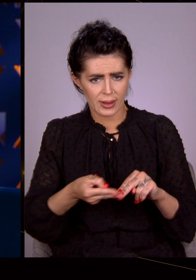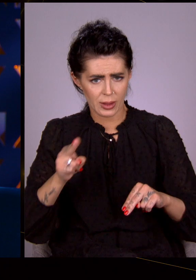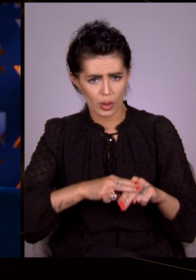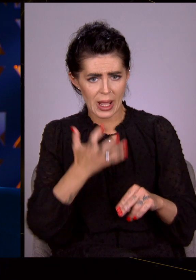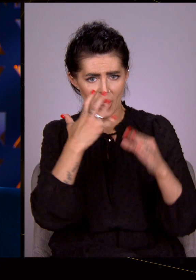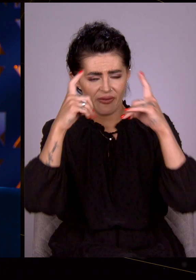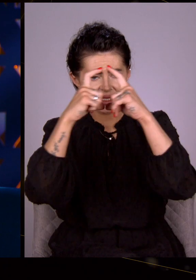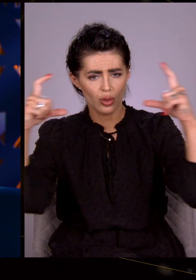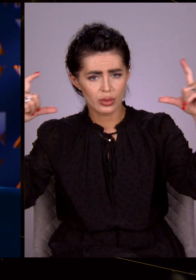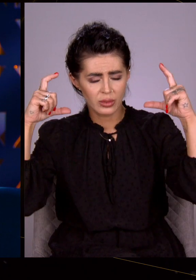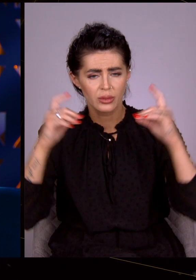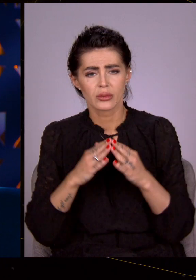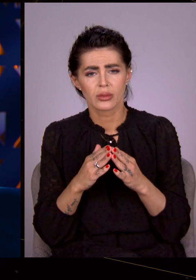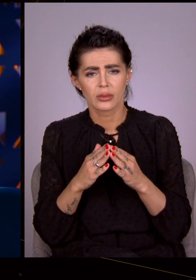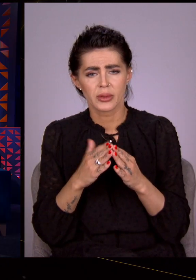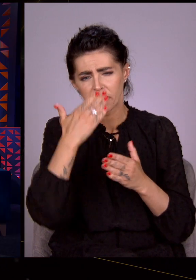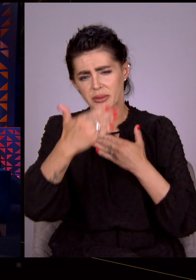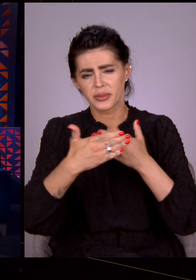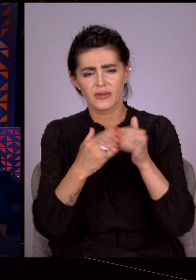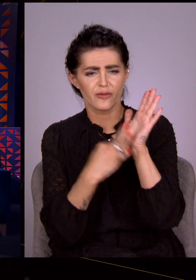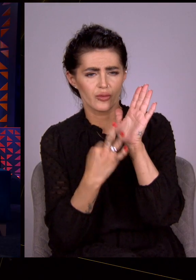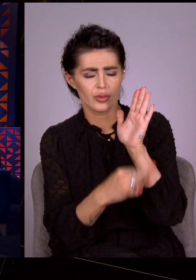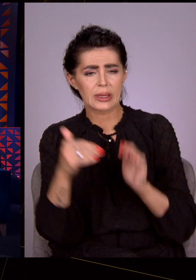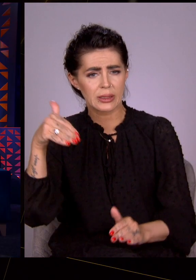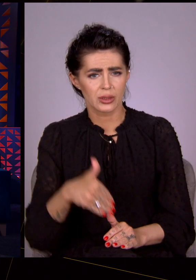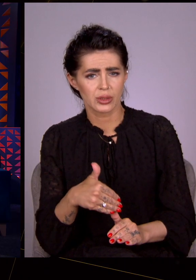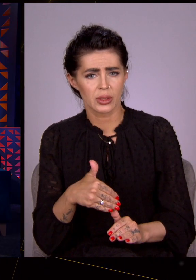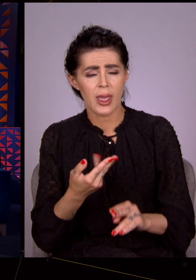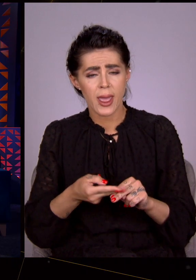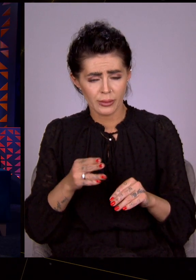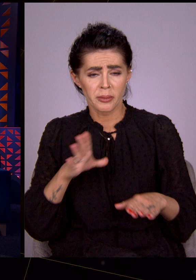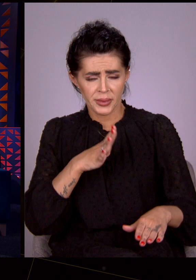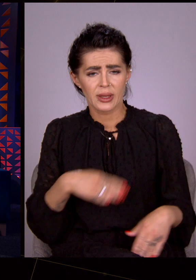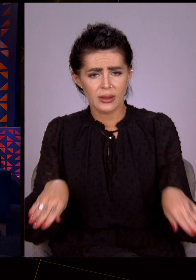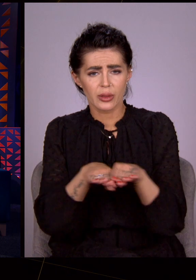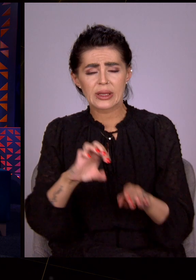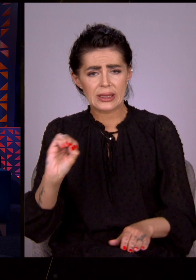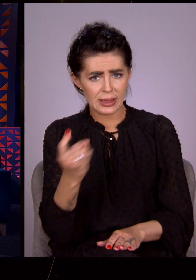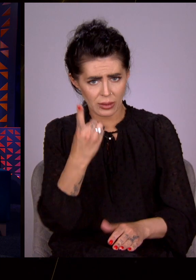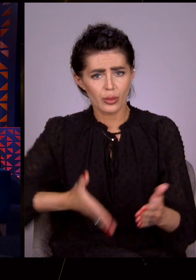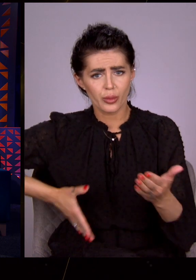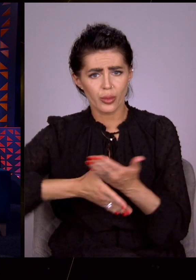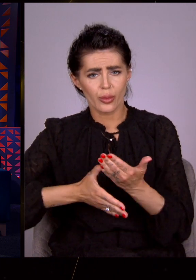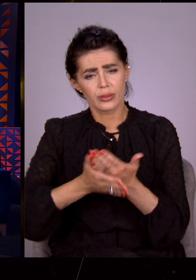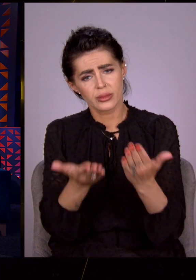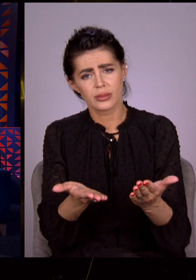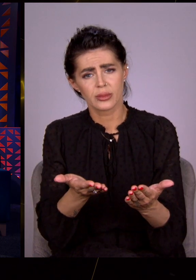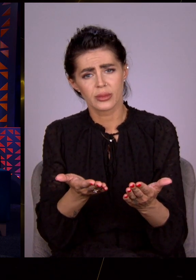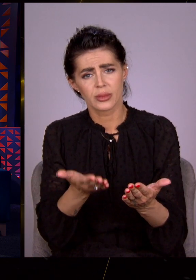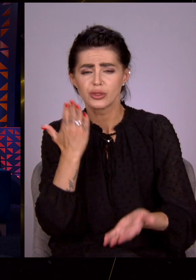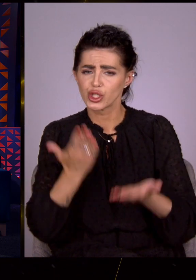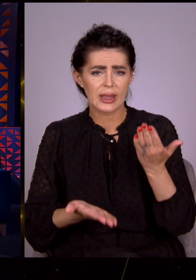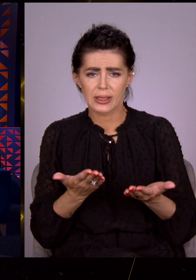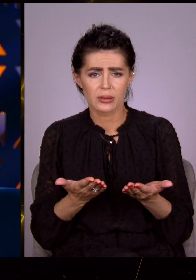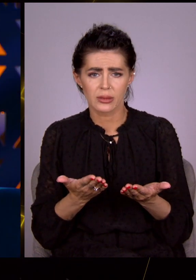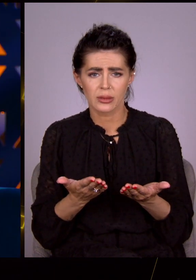я не помиляюся, біля 80 тисяч. Це була єдина така допомога вашої бригади чи ні? Це не єдина.